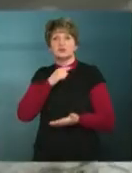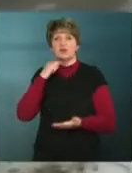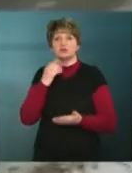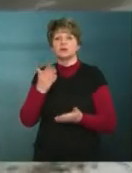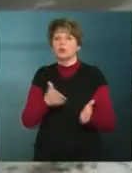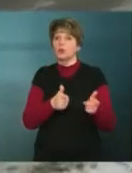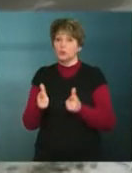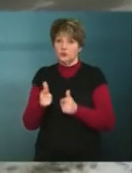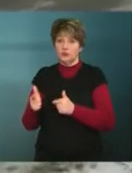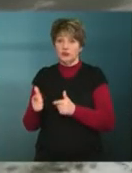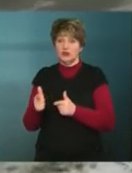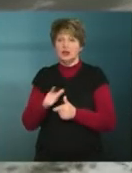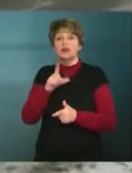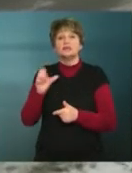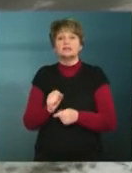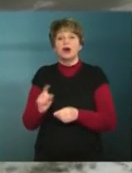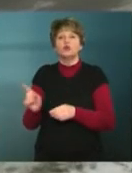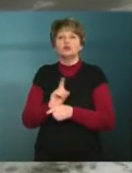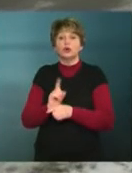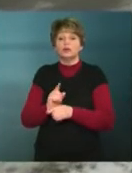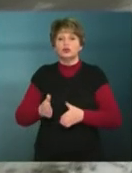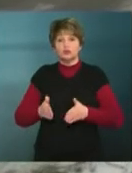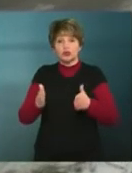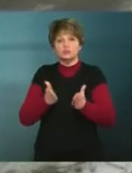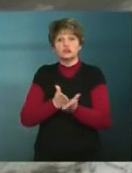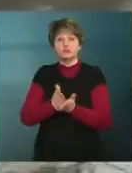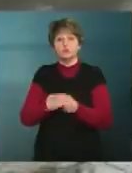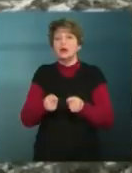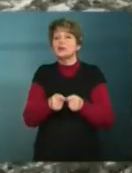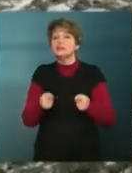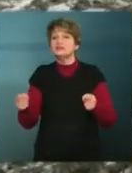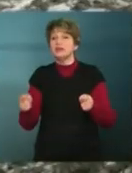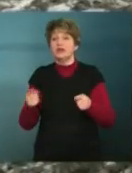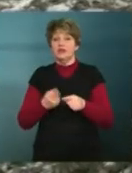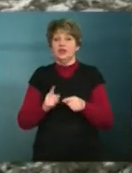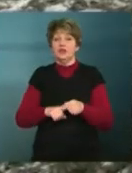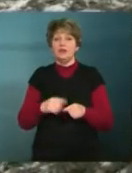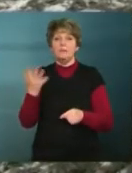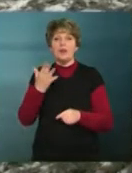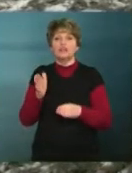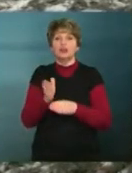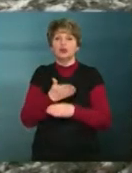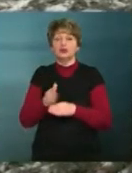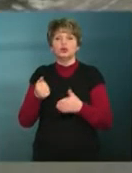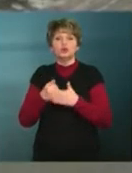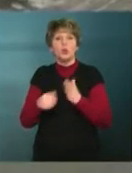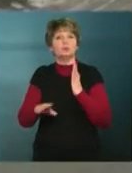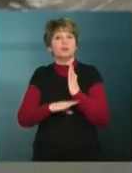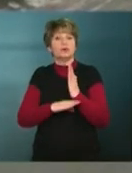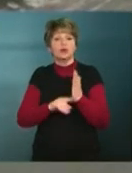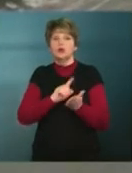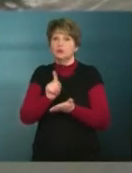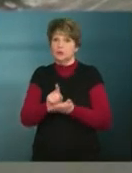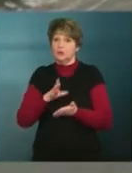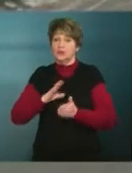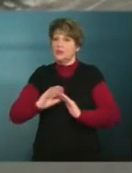готували. За нормативами дорожньої служби, відстань від проїжджої частини п'ятої категорії до зелених насаджень має